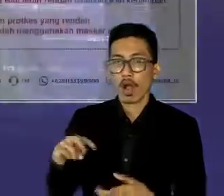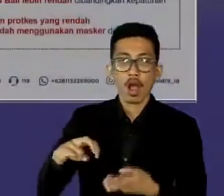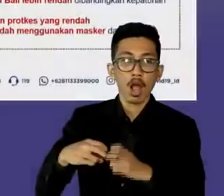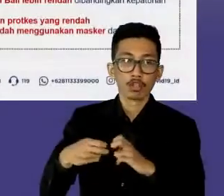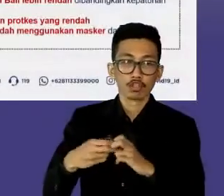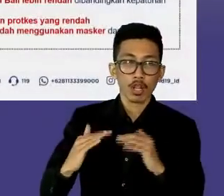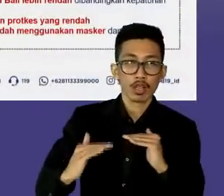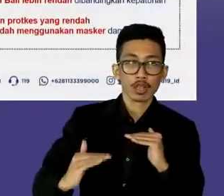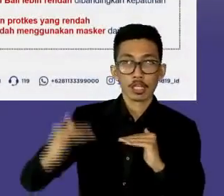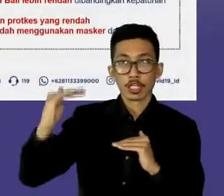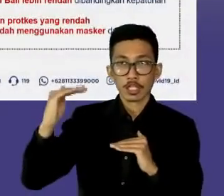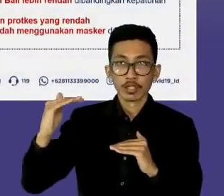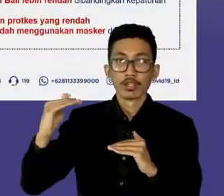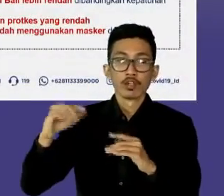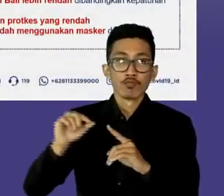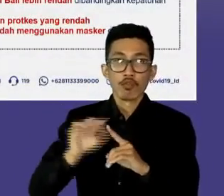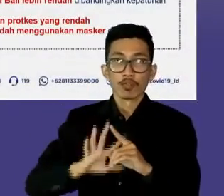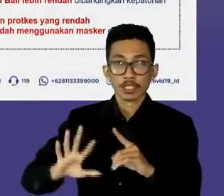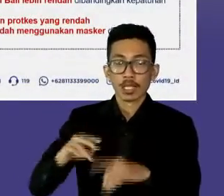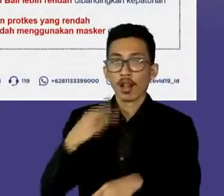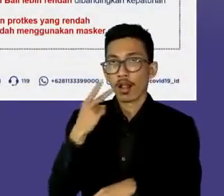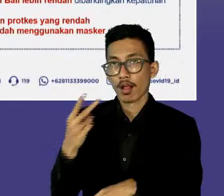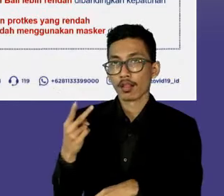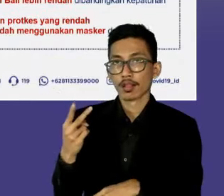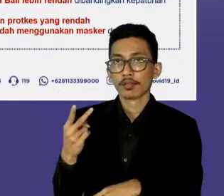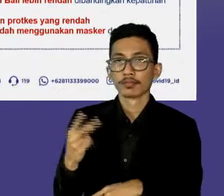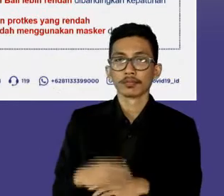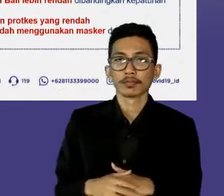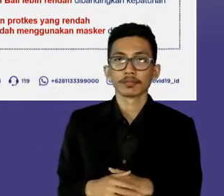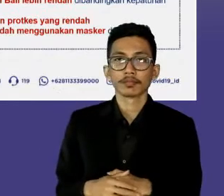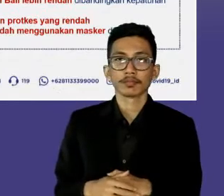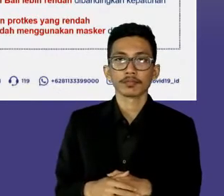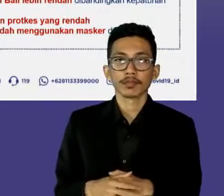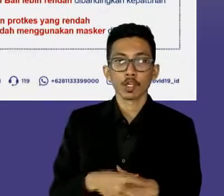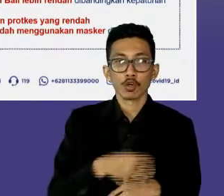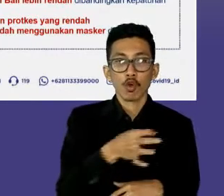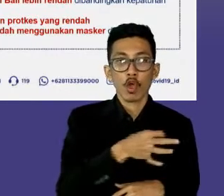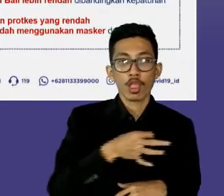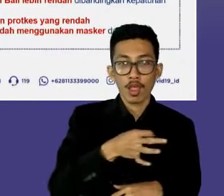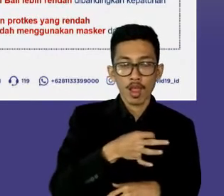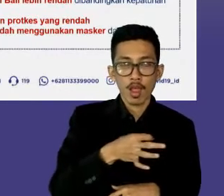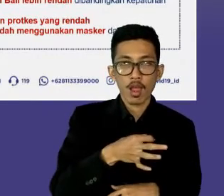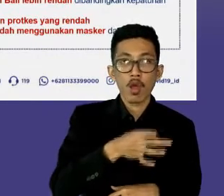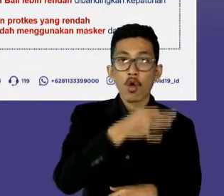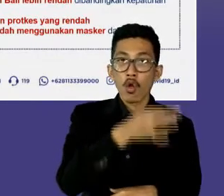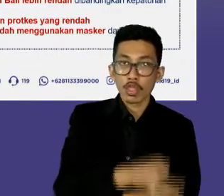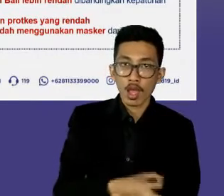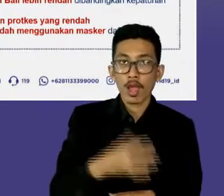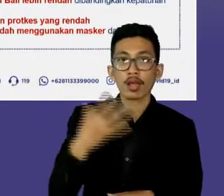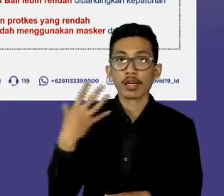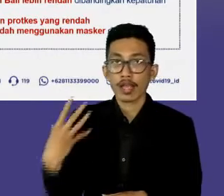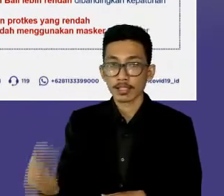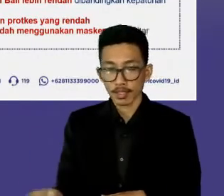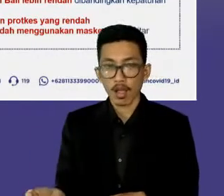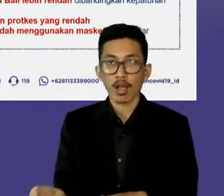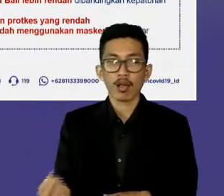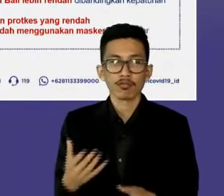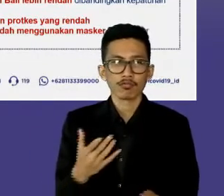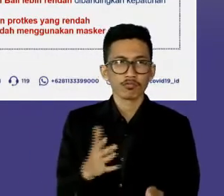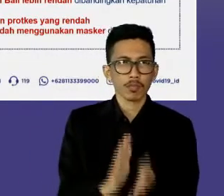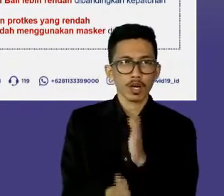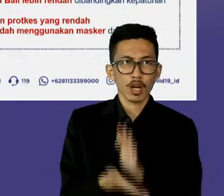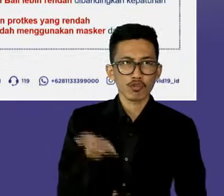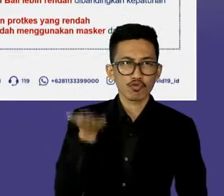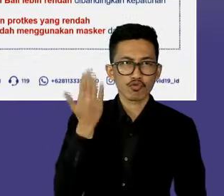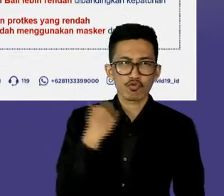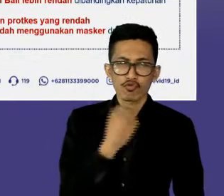kasus yang lebih tinggi dibandingkan provinsi yang lain. Kalau kita bagi lagi karakteristik kota dengan desa, waktu itu kita sempat bahas juga ya Dr. Lain di sesi COVID dalam angka tahun